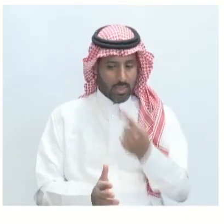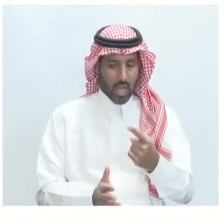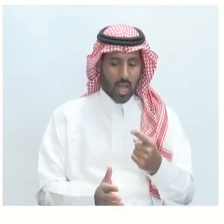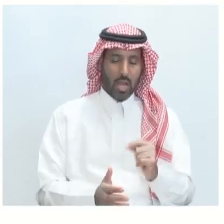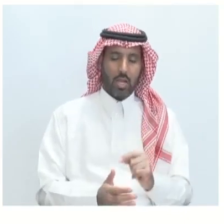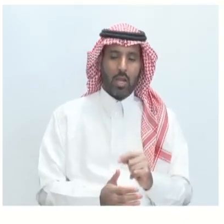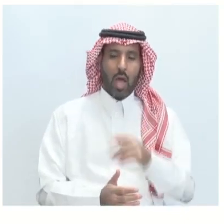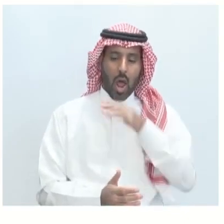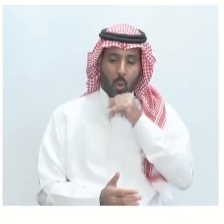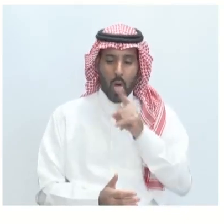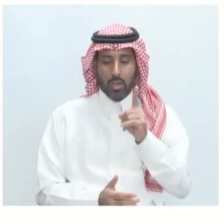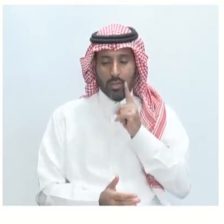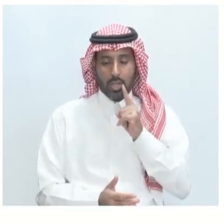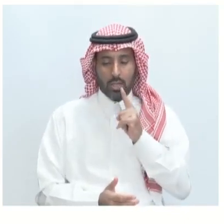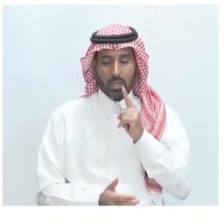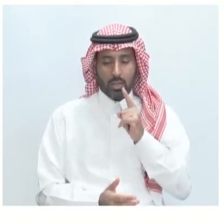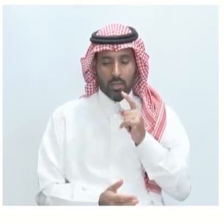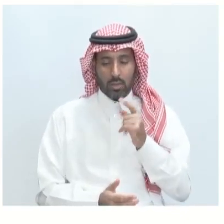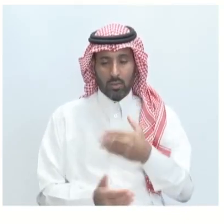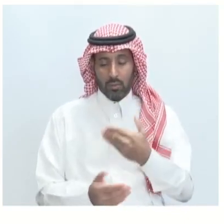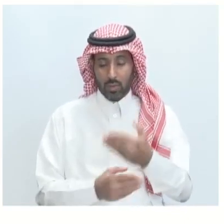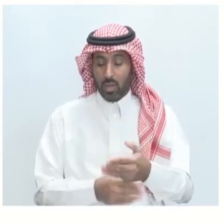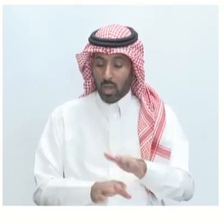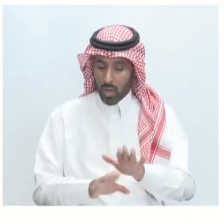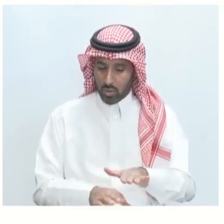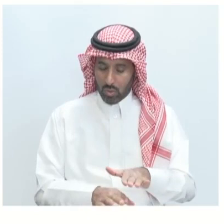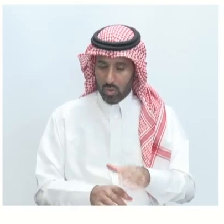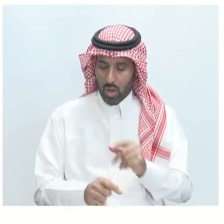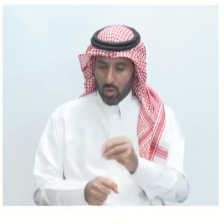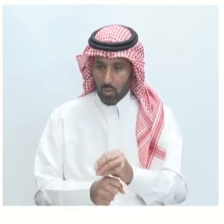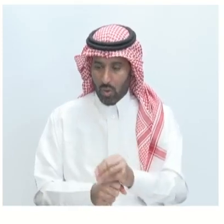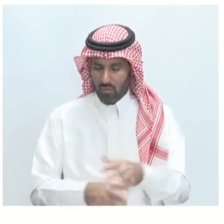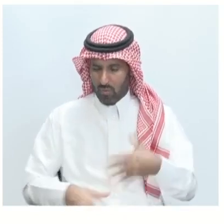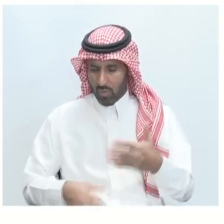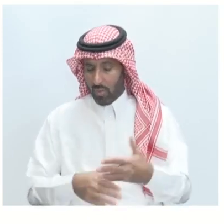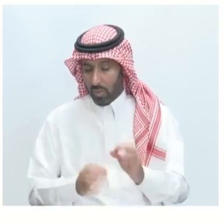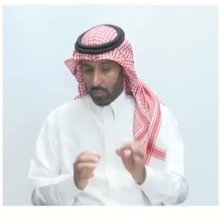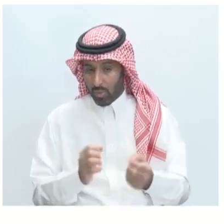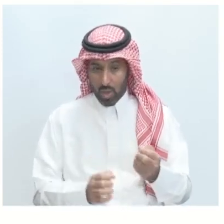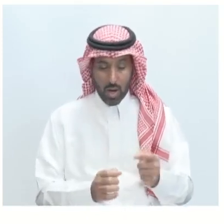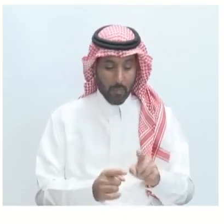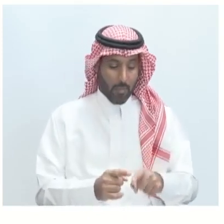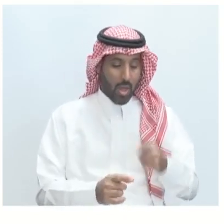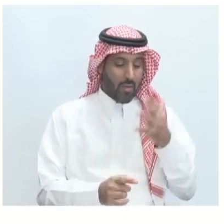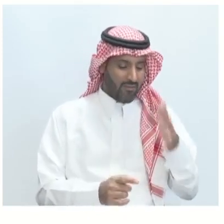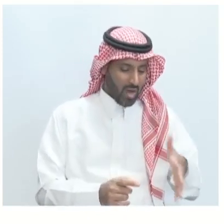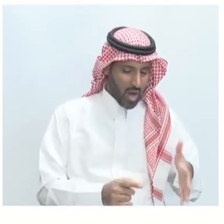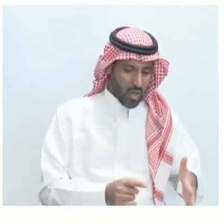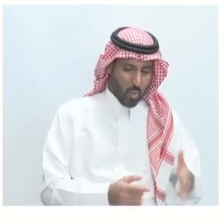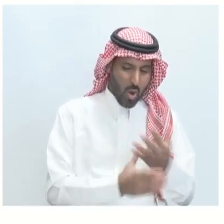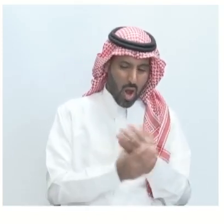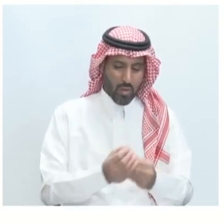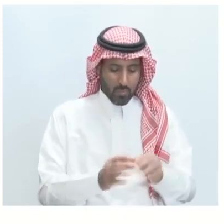الوالدان دو كبيرا في ترويض الانفعالات وضبطها